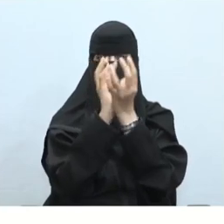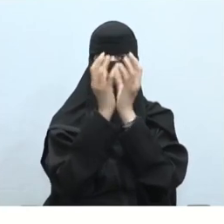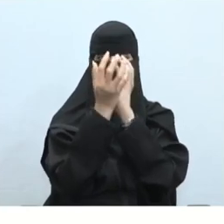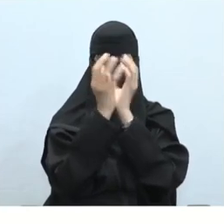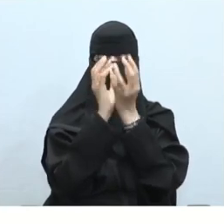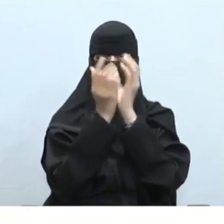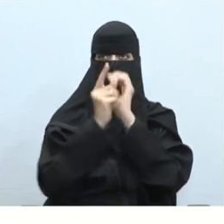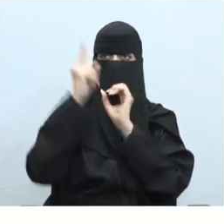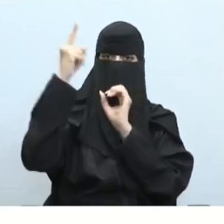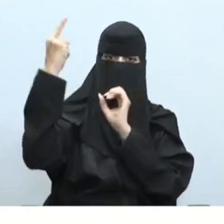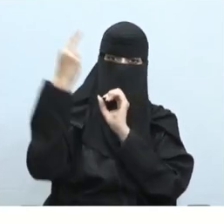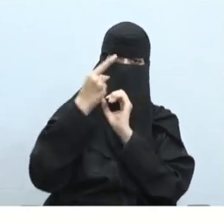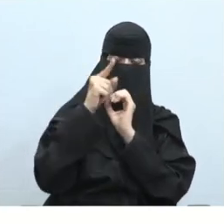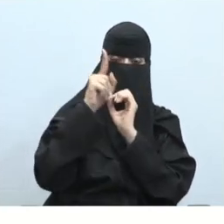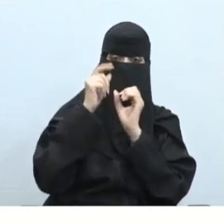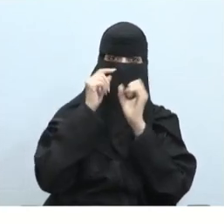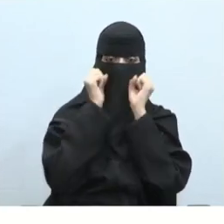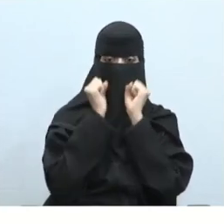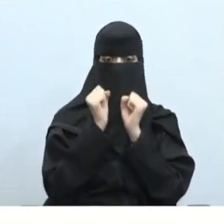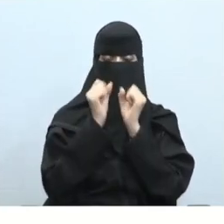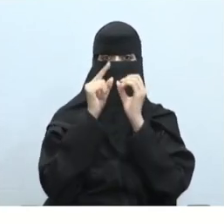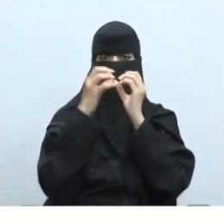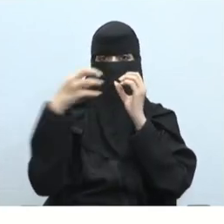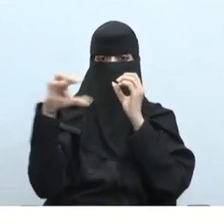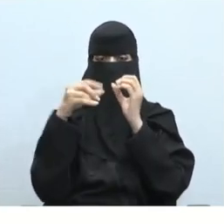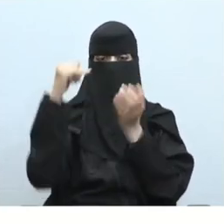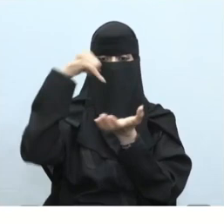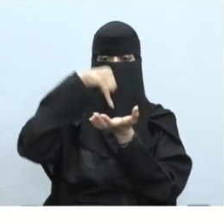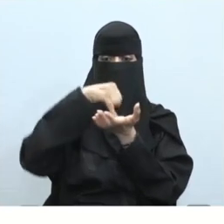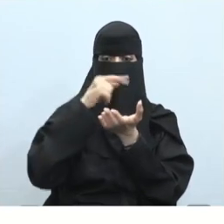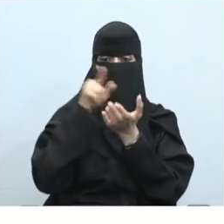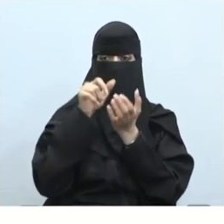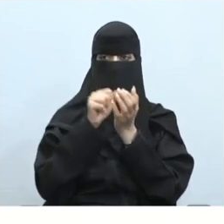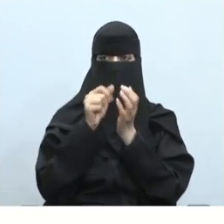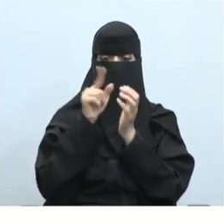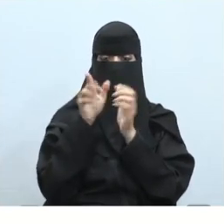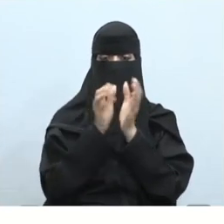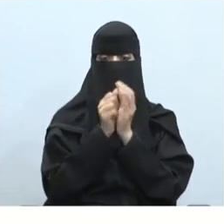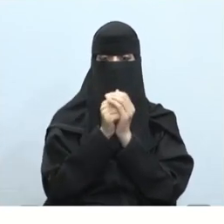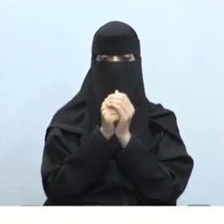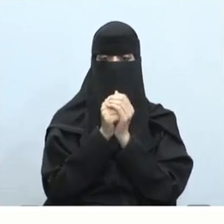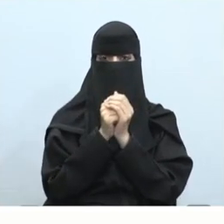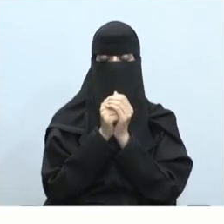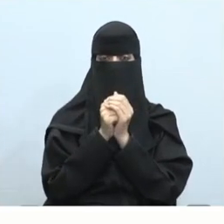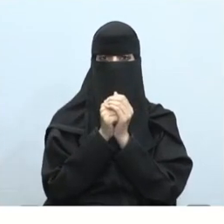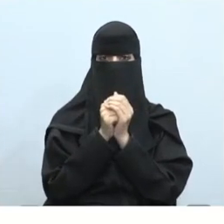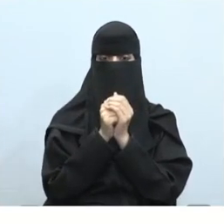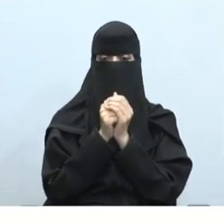بامر الله فتولدت قوى طرد مركزي ابنائي وبناته الطلاب